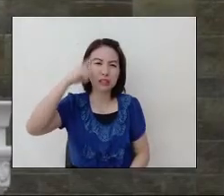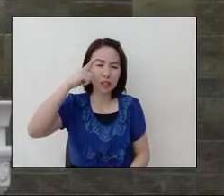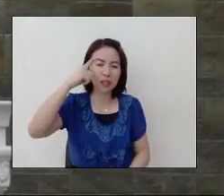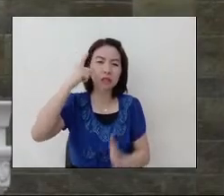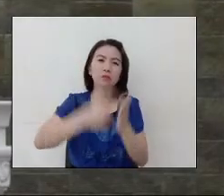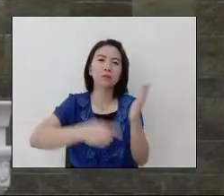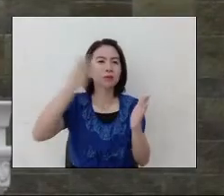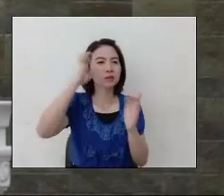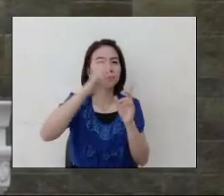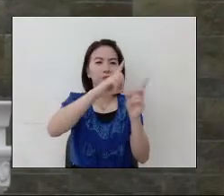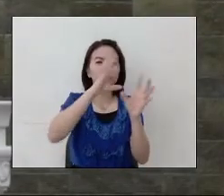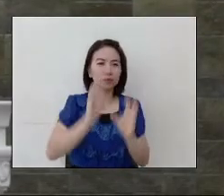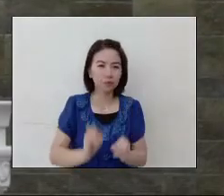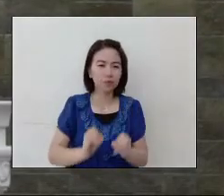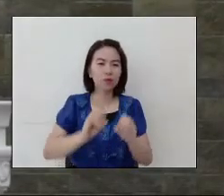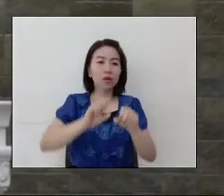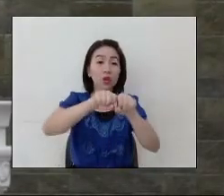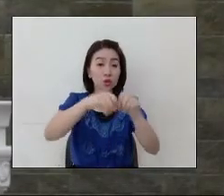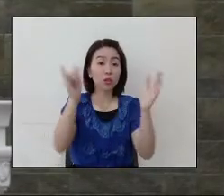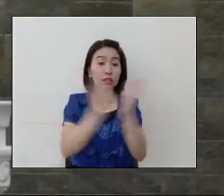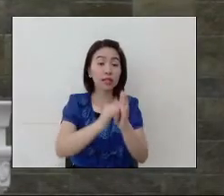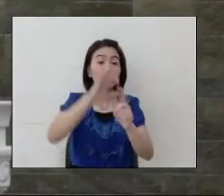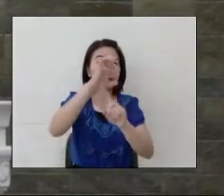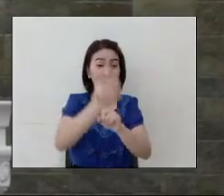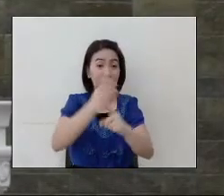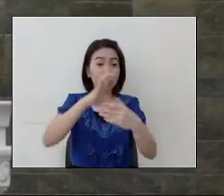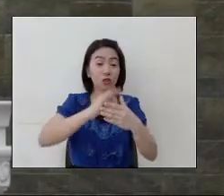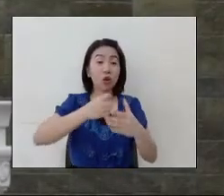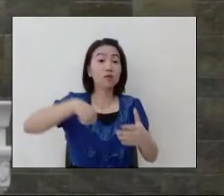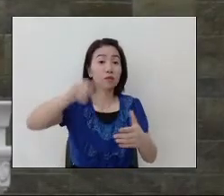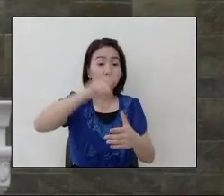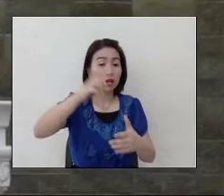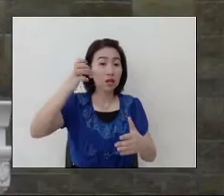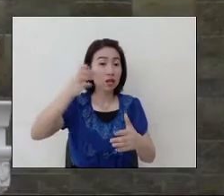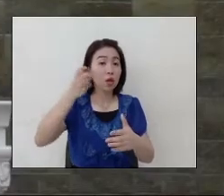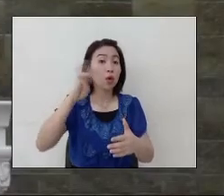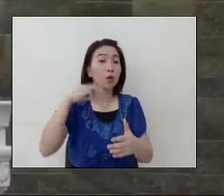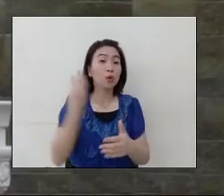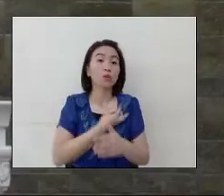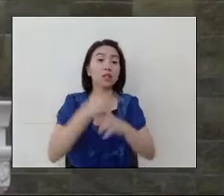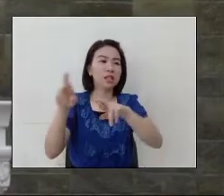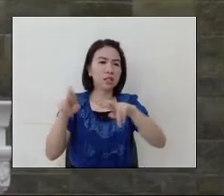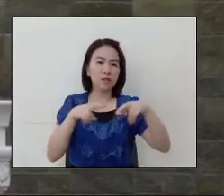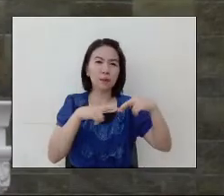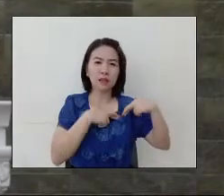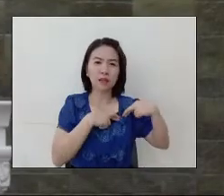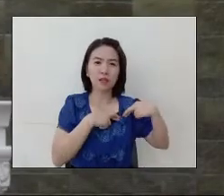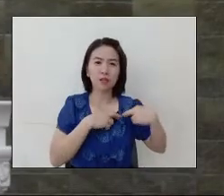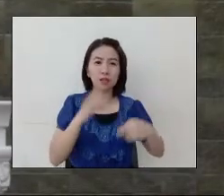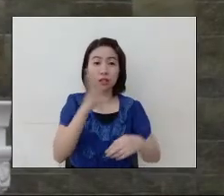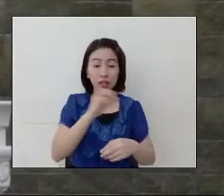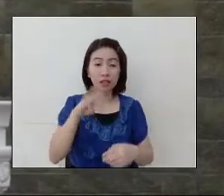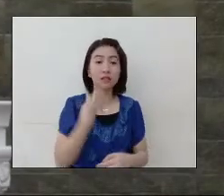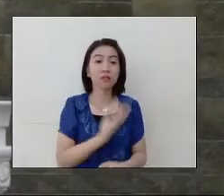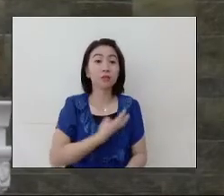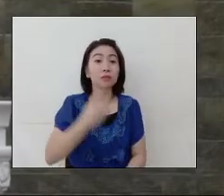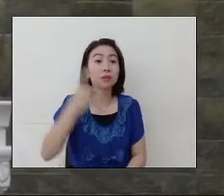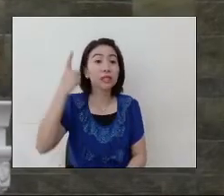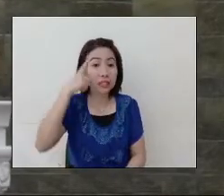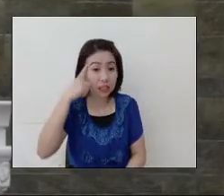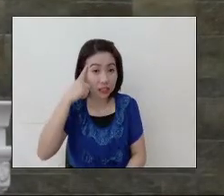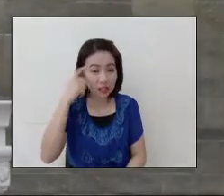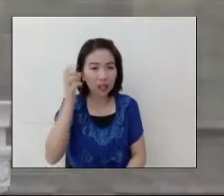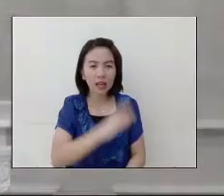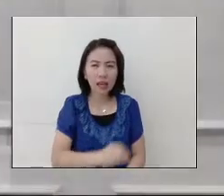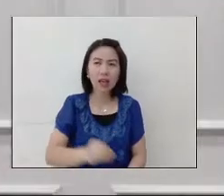ginagawa upang ang bawat isa sa atin ay ma-accumulate din po yan, mga kapatid. At iisipin din natin pag-uwi natin o habang nakikinig